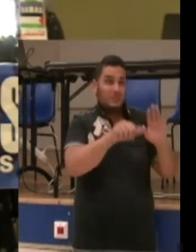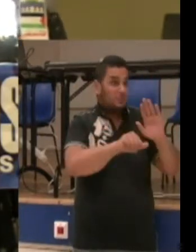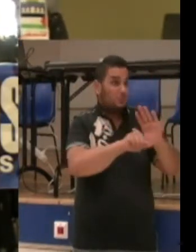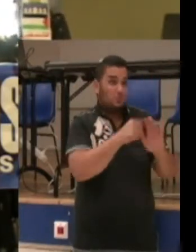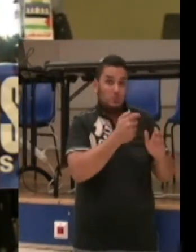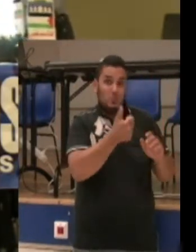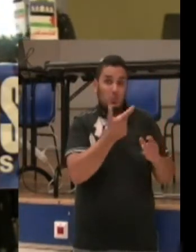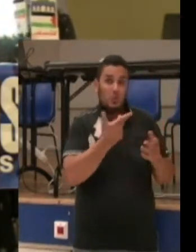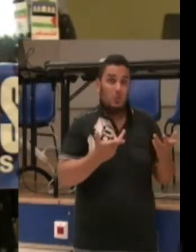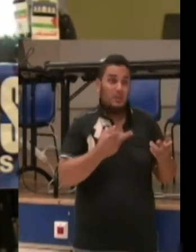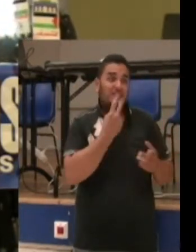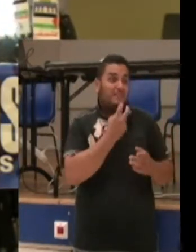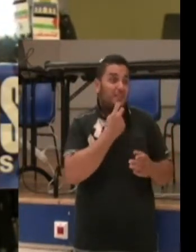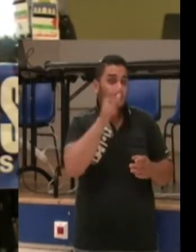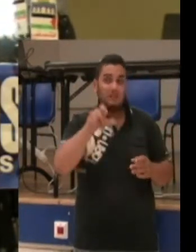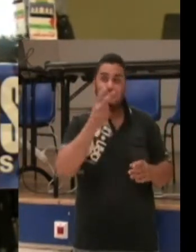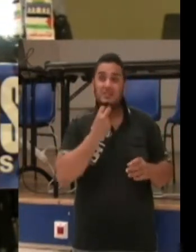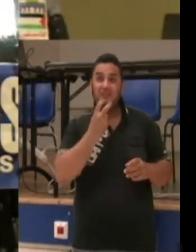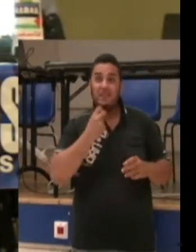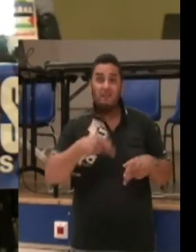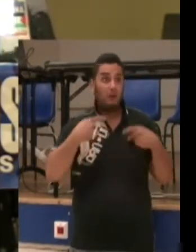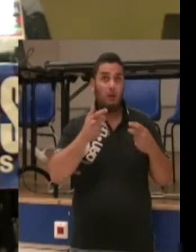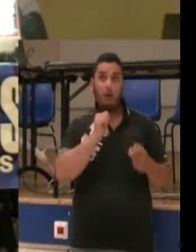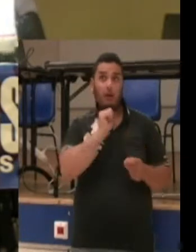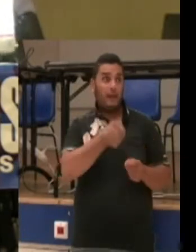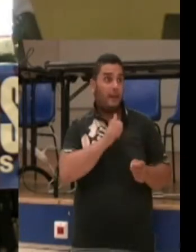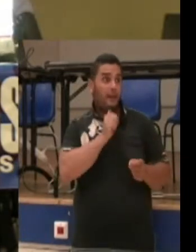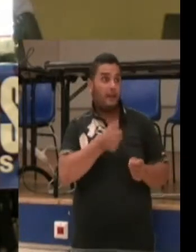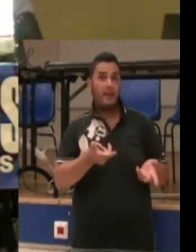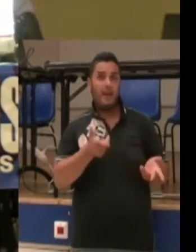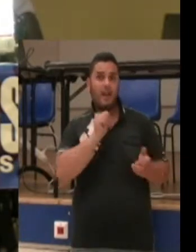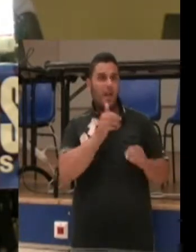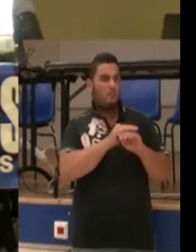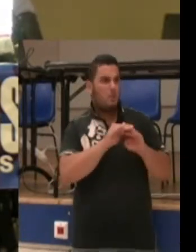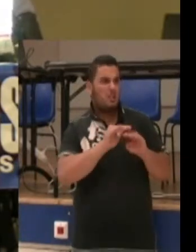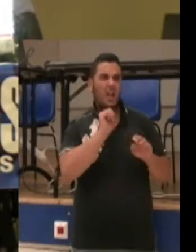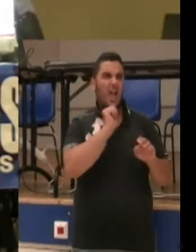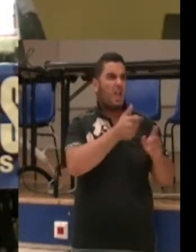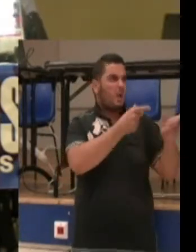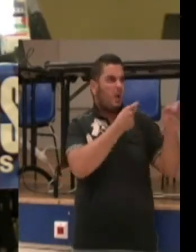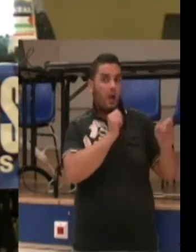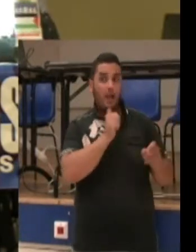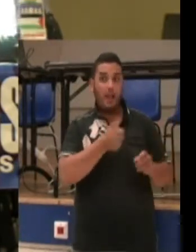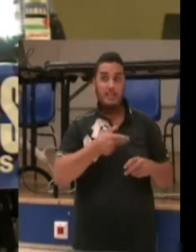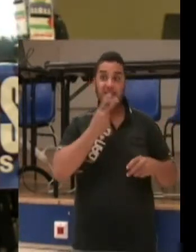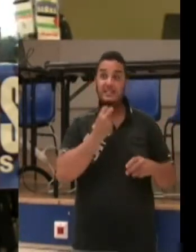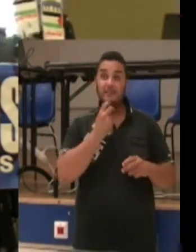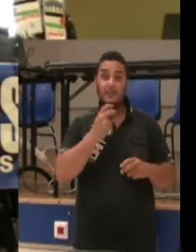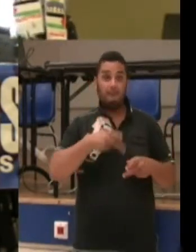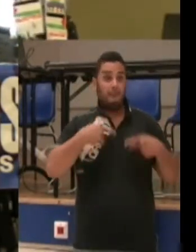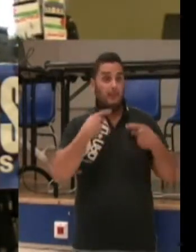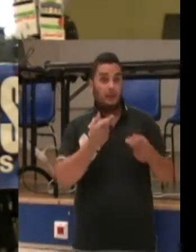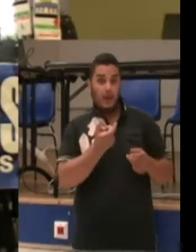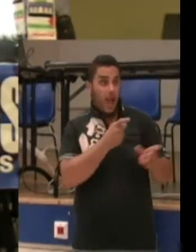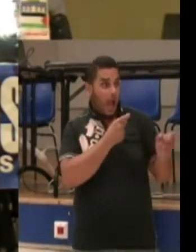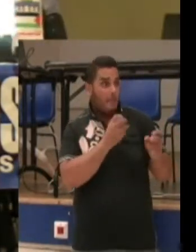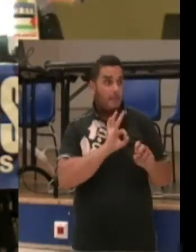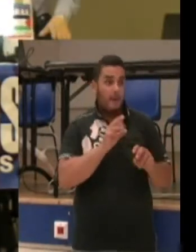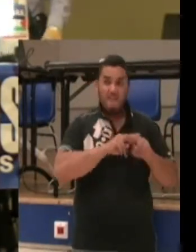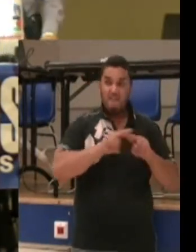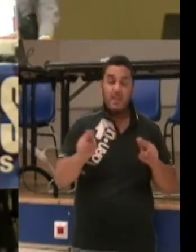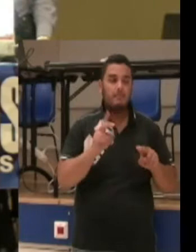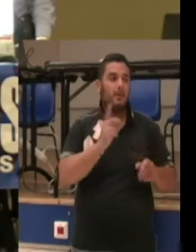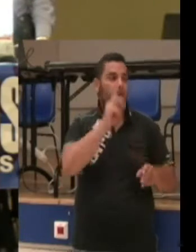appartiennent aux civils qui n'avaient rien avec ni la résistance, ni les militaires, ni la